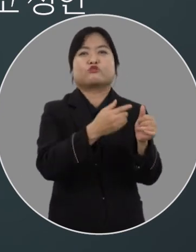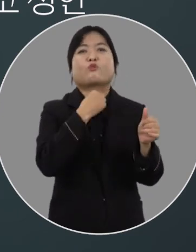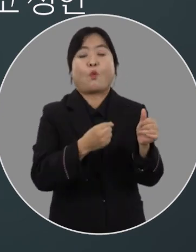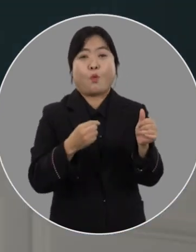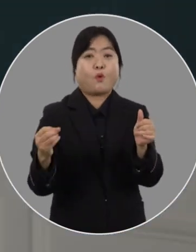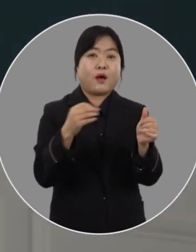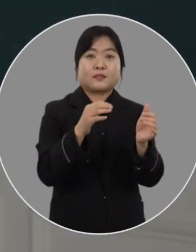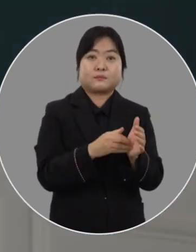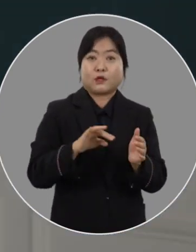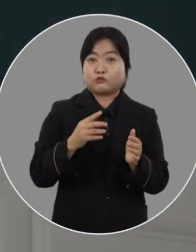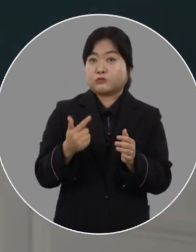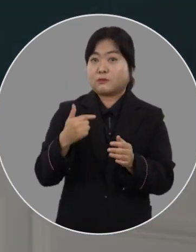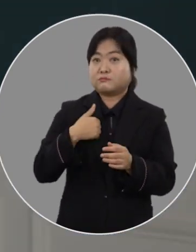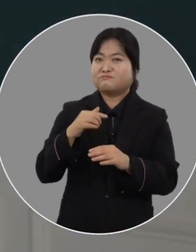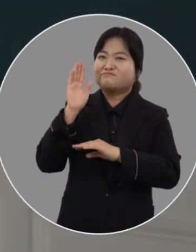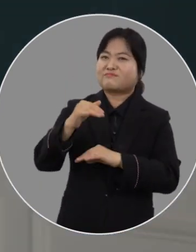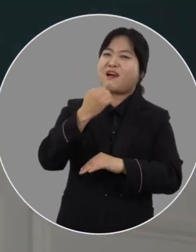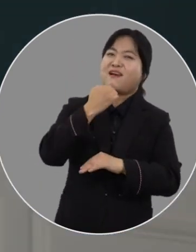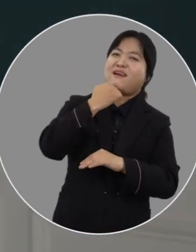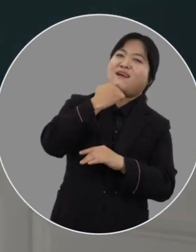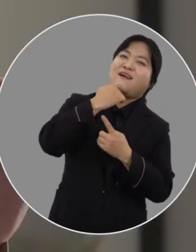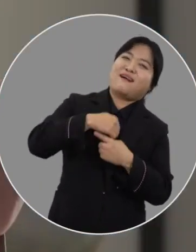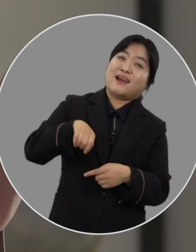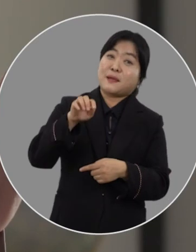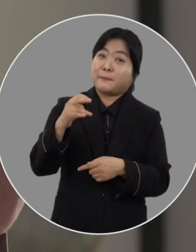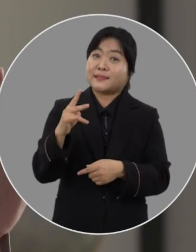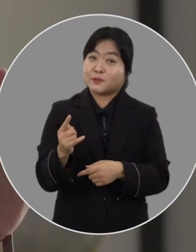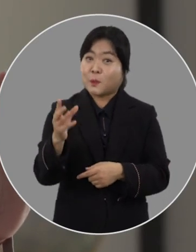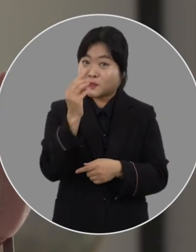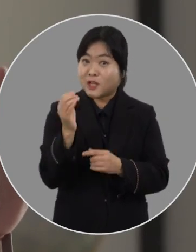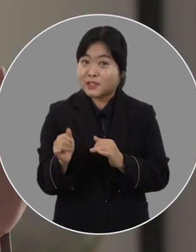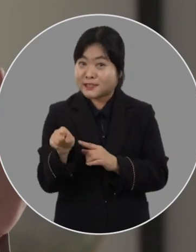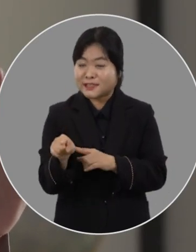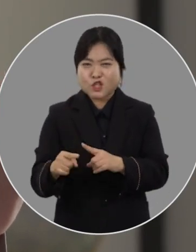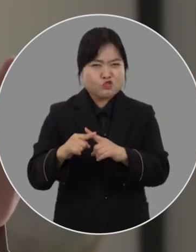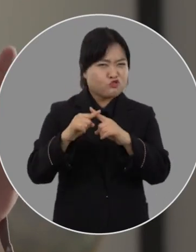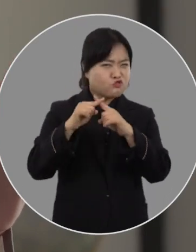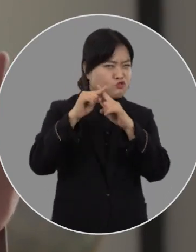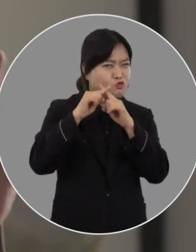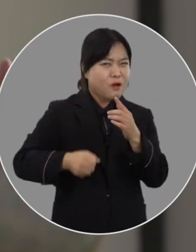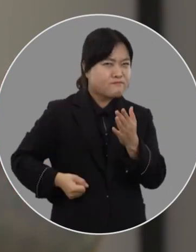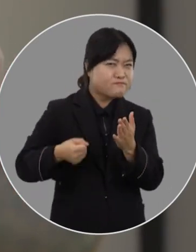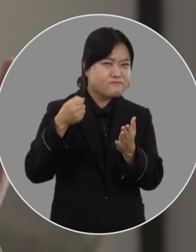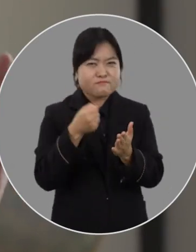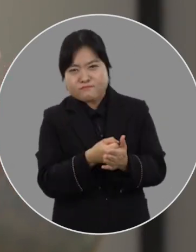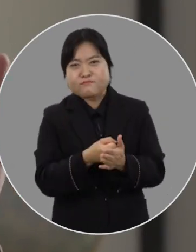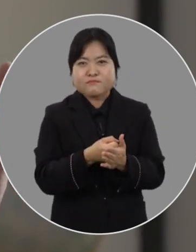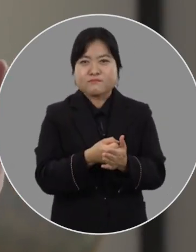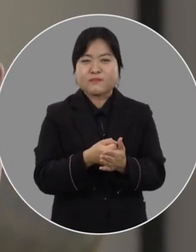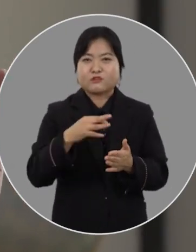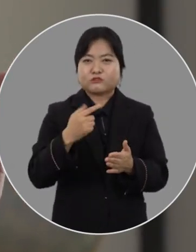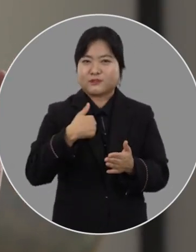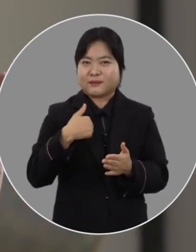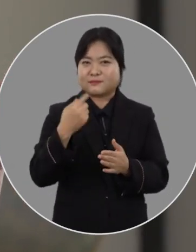주려 했습니다. 술탄은 나중에 껄껄껄껄 웃으면서 이 프란치스코 성인은 순교할 작정을